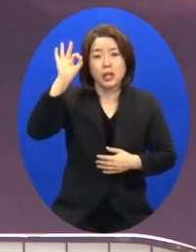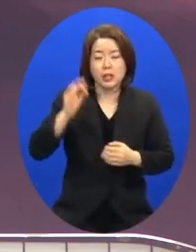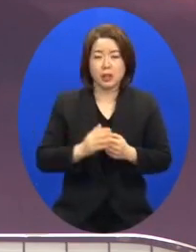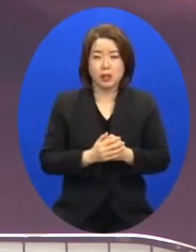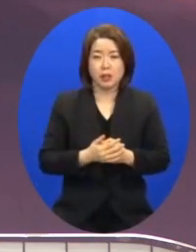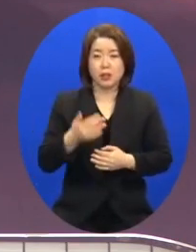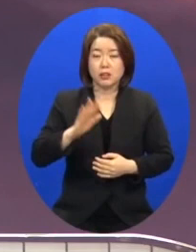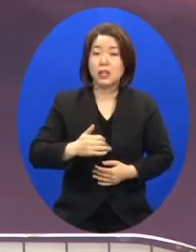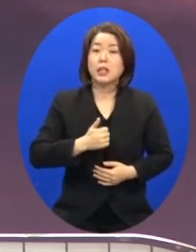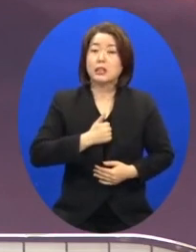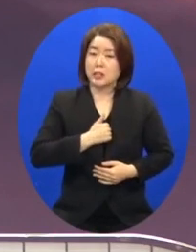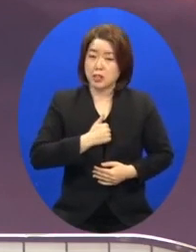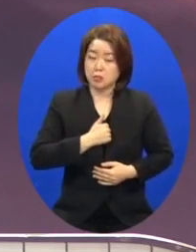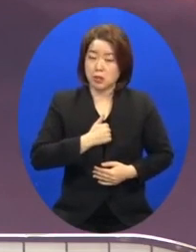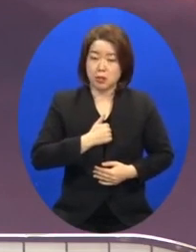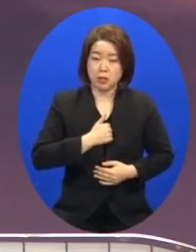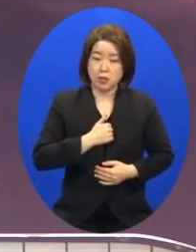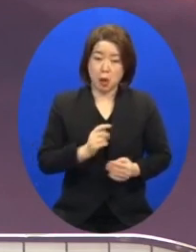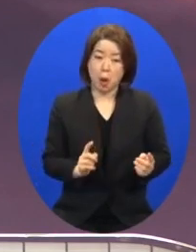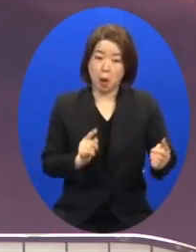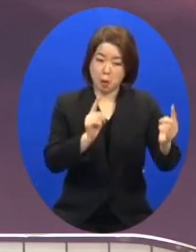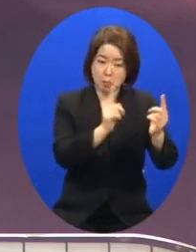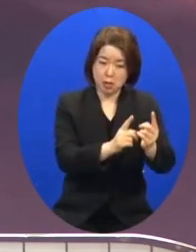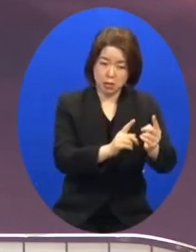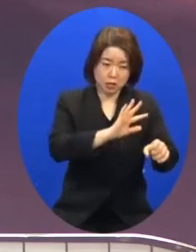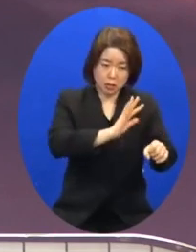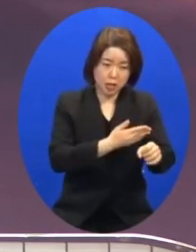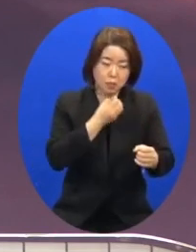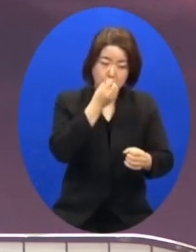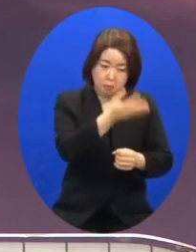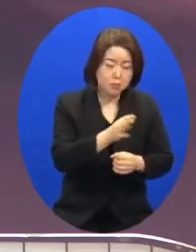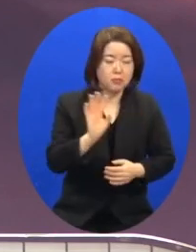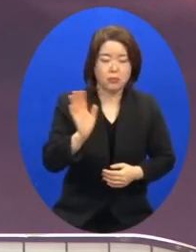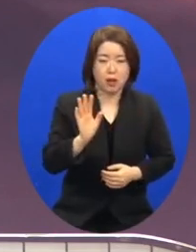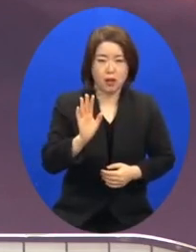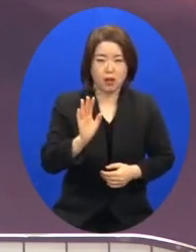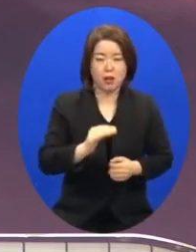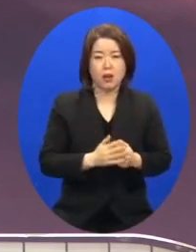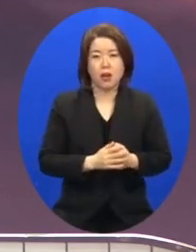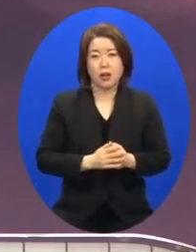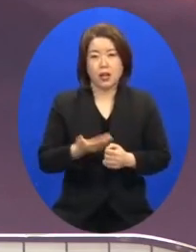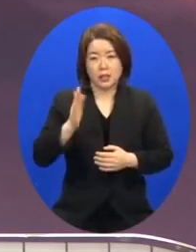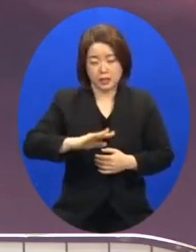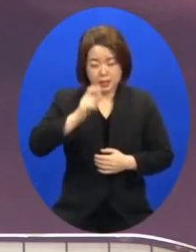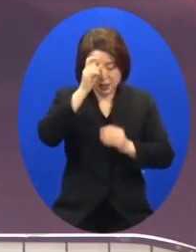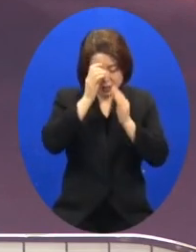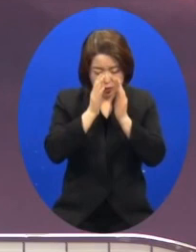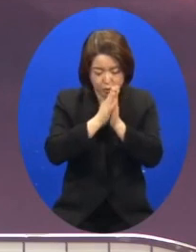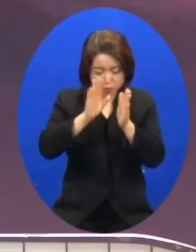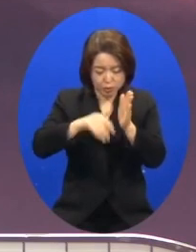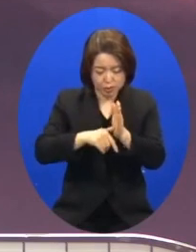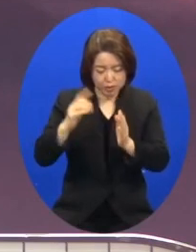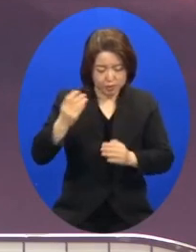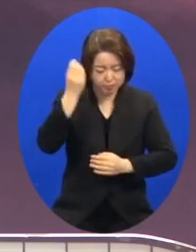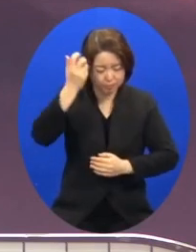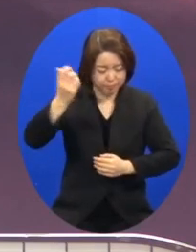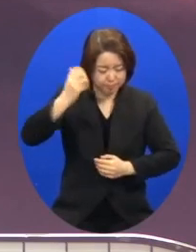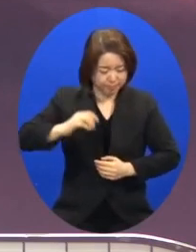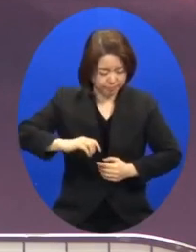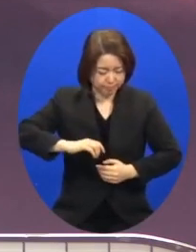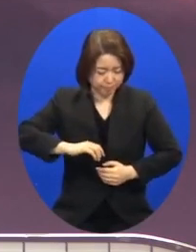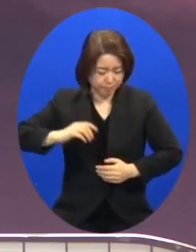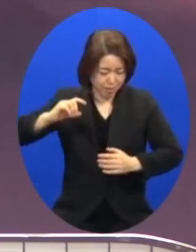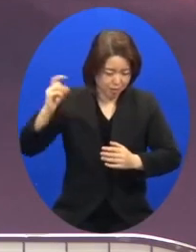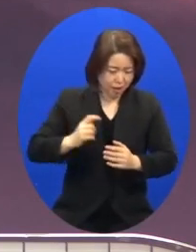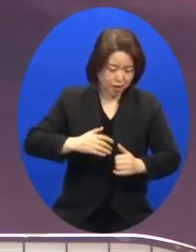때문에 잘못했다고 말을 못했어요 기도하는데 성령의 강건함을 느끼고 견딜 수가 없어서